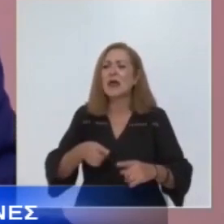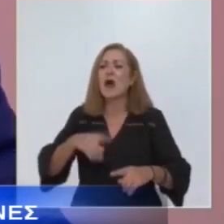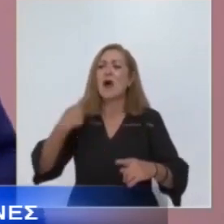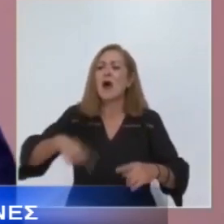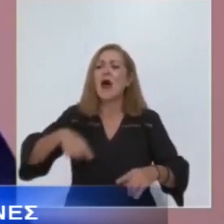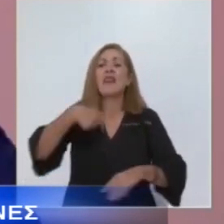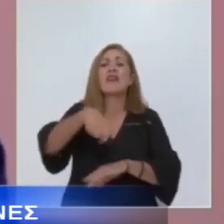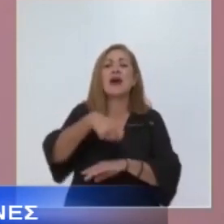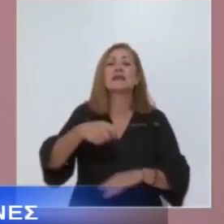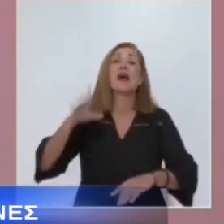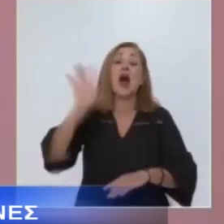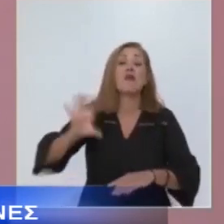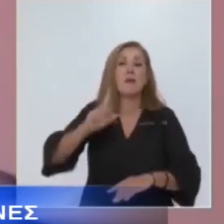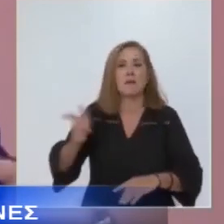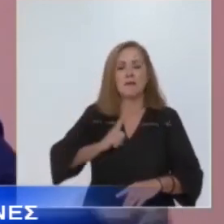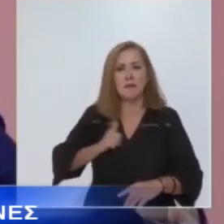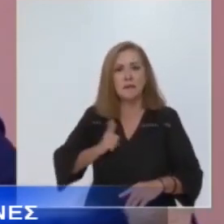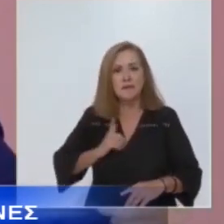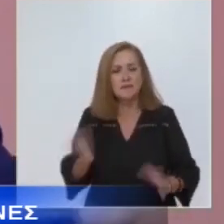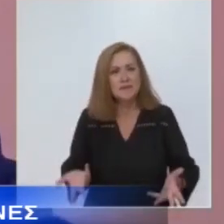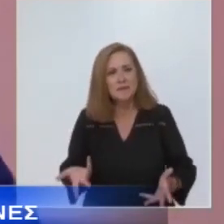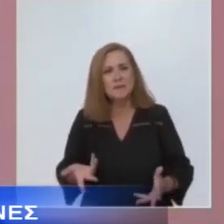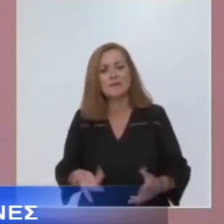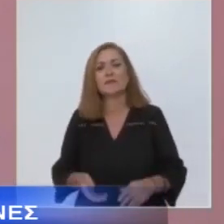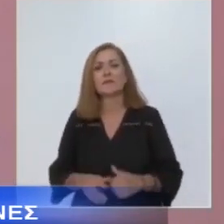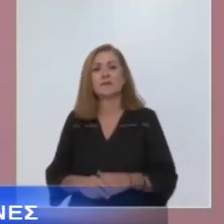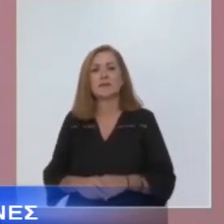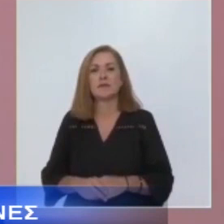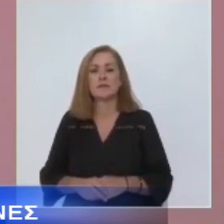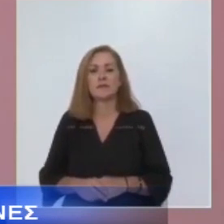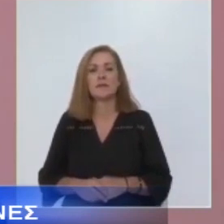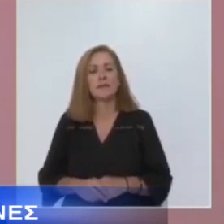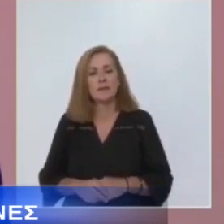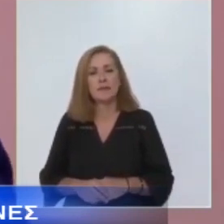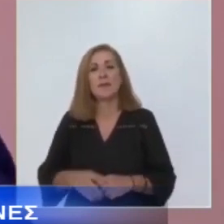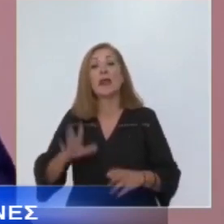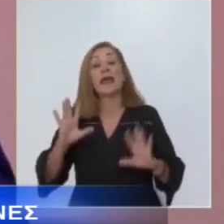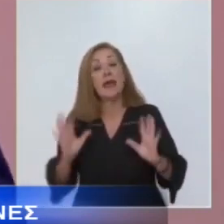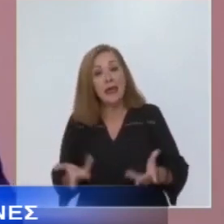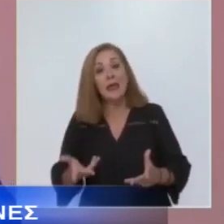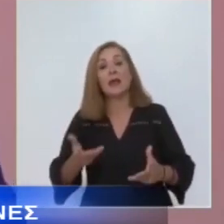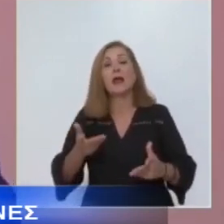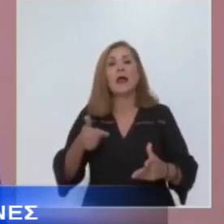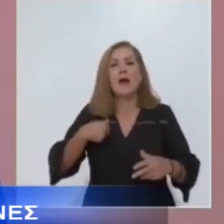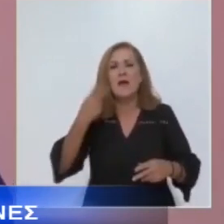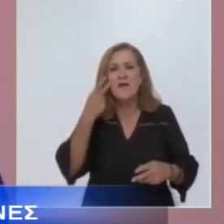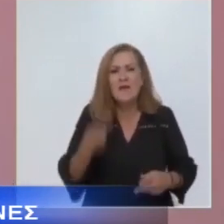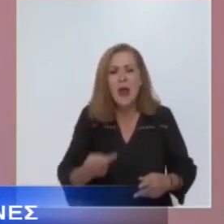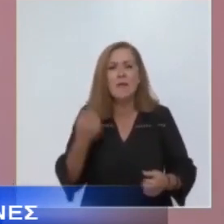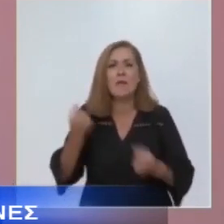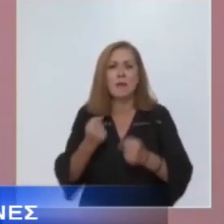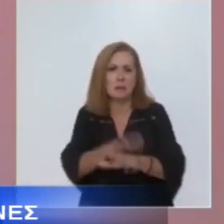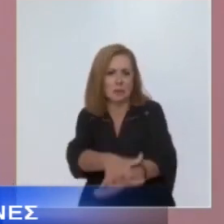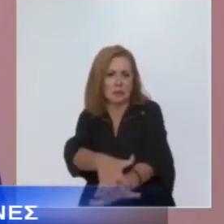του φορέα προστασίας περιβάλλοντος του Θερμαϊκού. Συνδέστε το με τις καταστροφές στο περιβάλλον φέτος το καλοκαίρι. Ενώ η πόλη οδηγείται ταχύτατα σε ένα κυκλοφοριακό